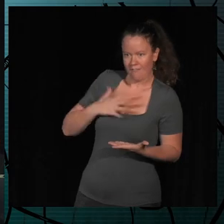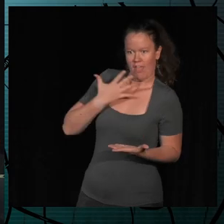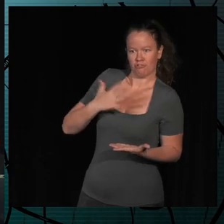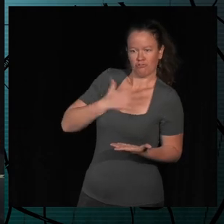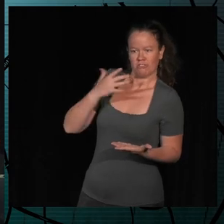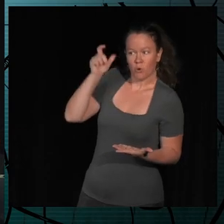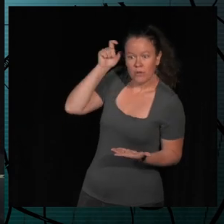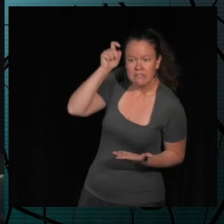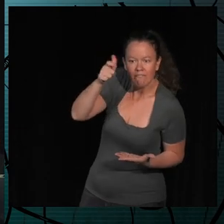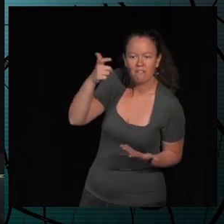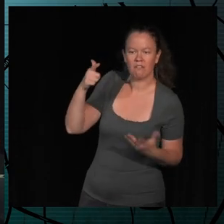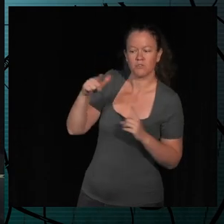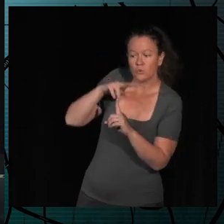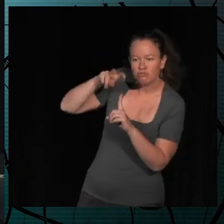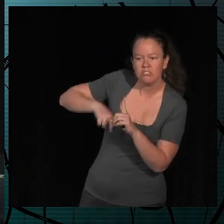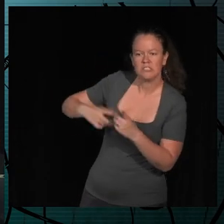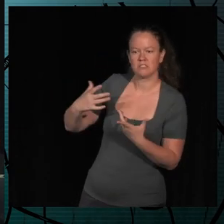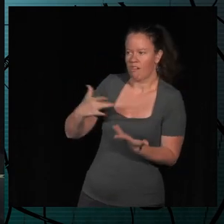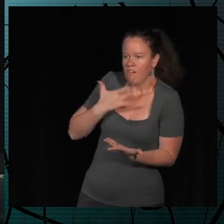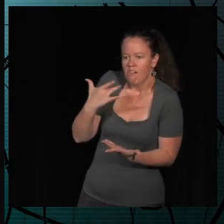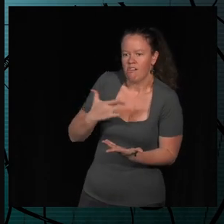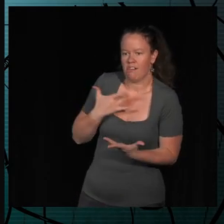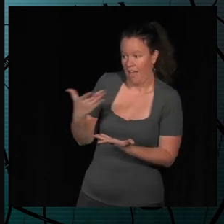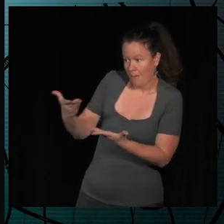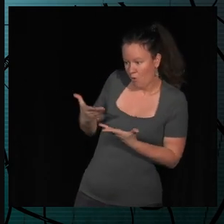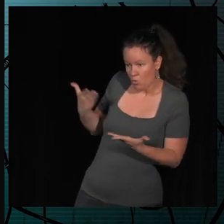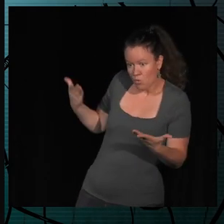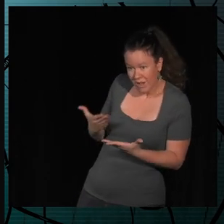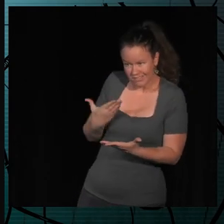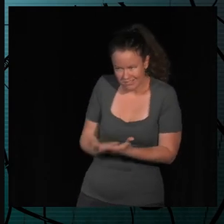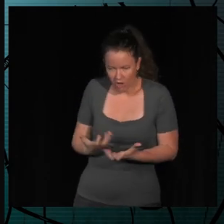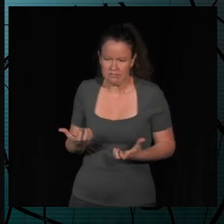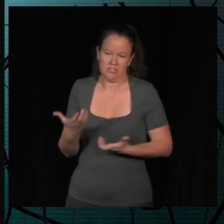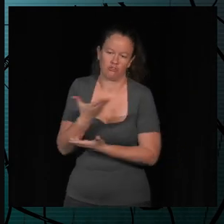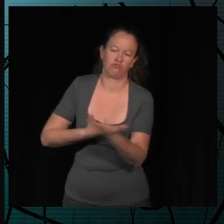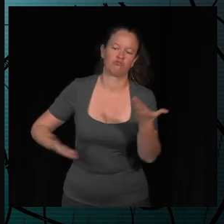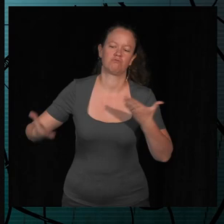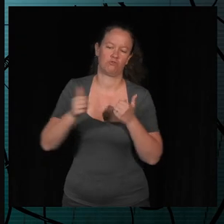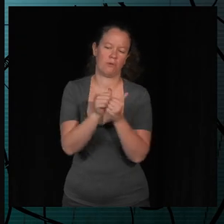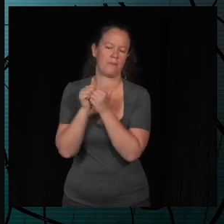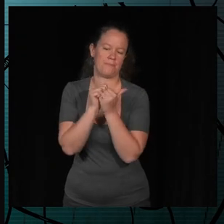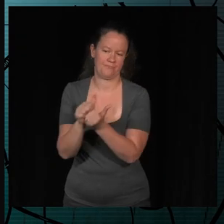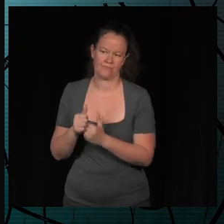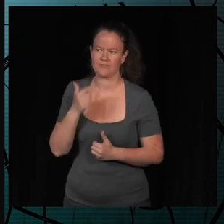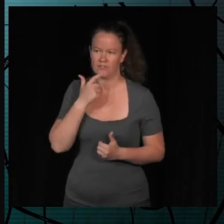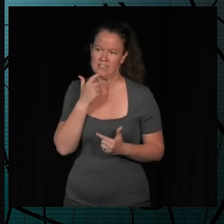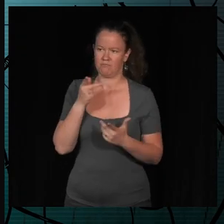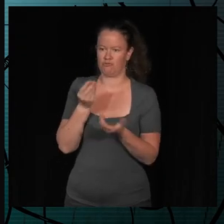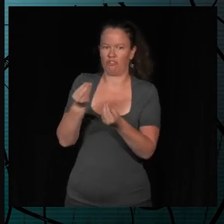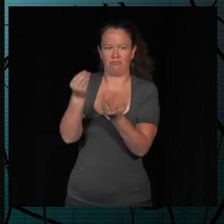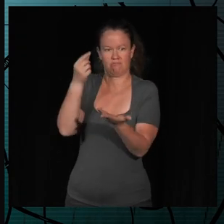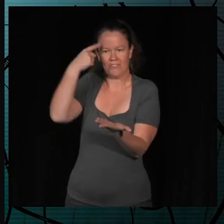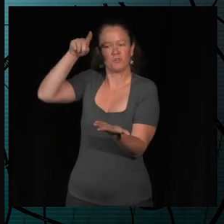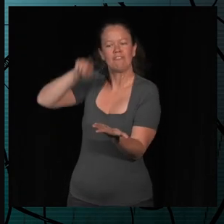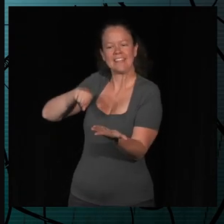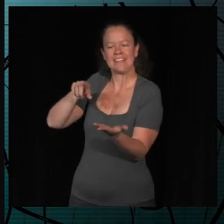he des des jeux vidéos donc on est on est vraiment on part on va dire sur un sur un autre sillon qui nous paraît